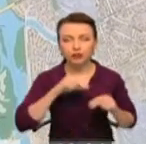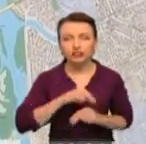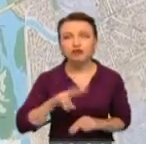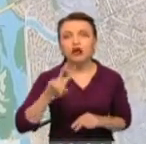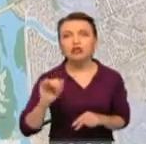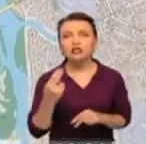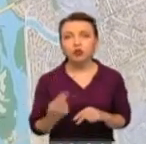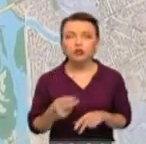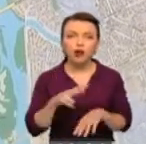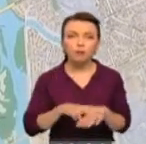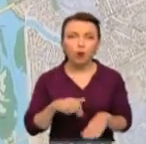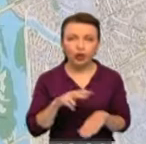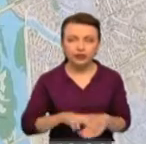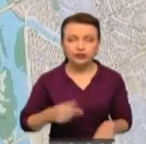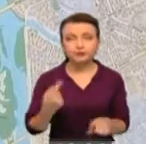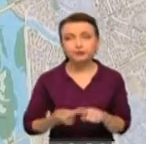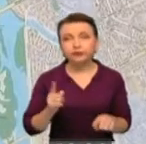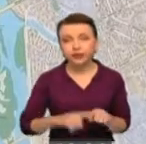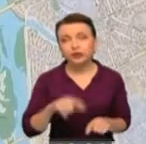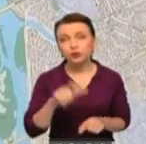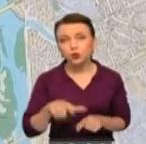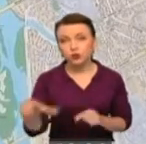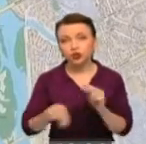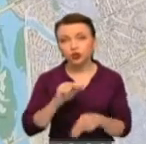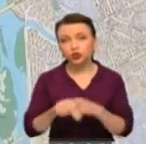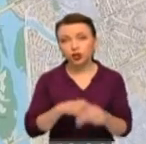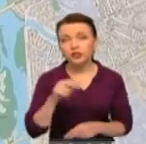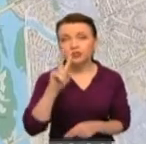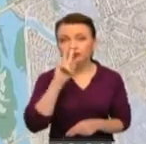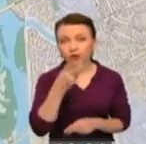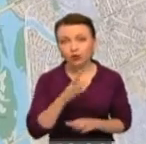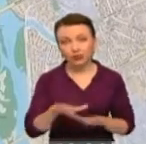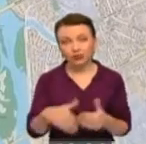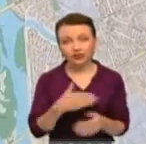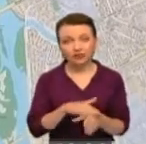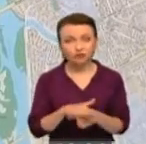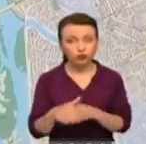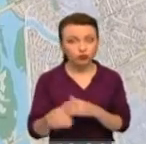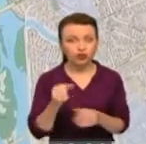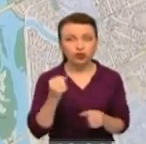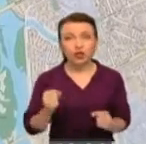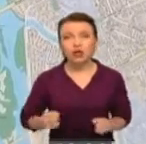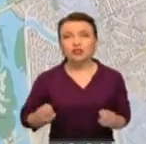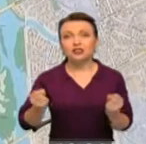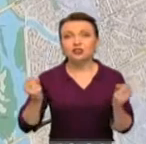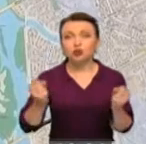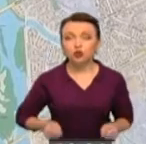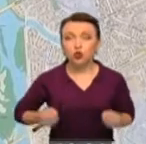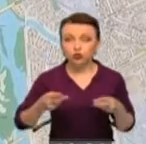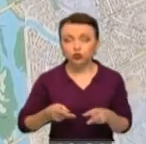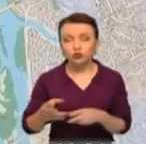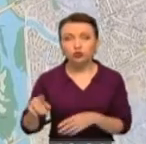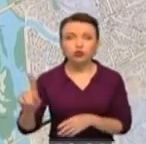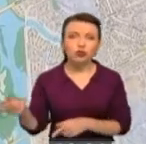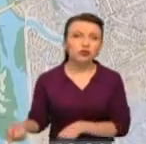поліції, цю людину через майже 2 роки після скоєння злочину було депортовано до України